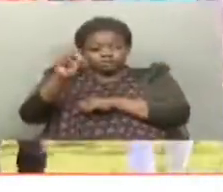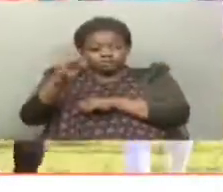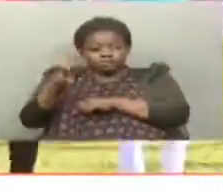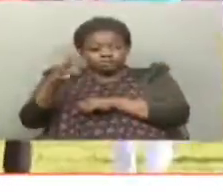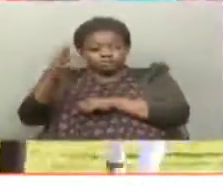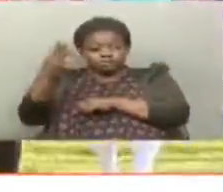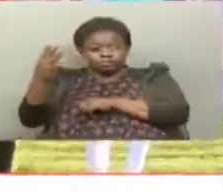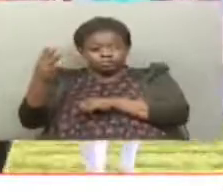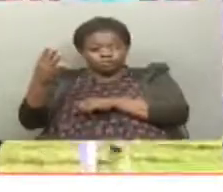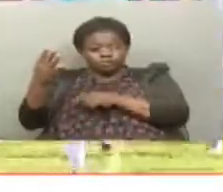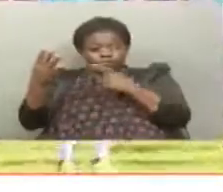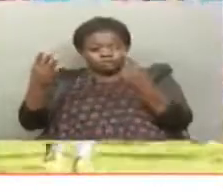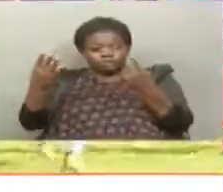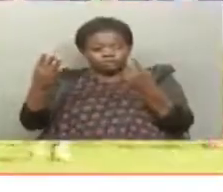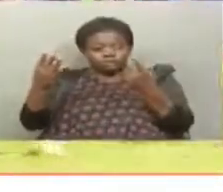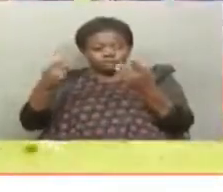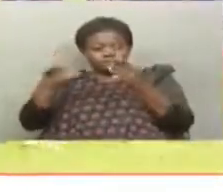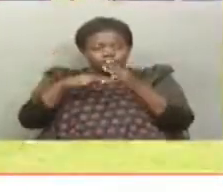4-1 imaya.